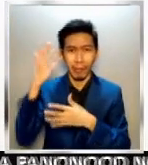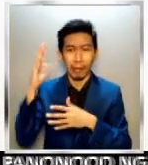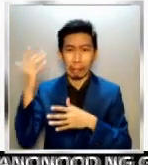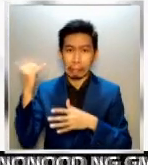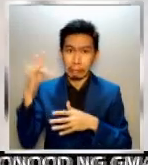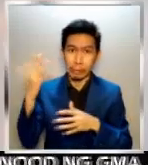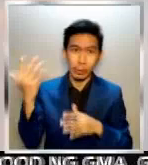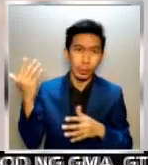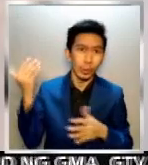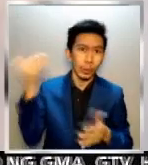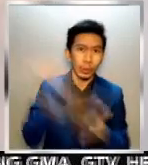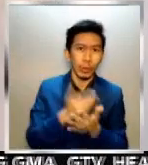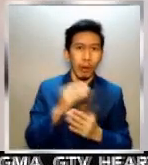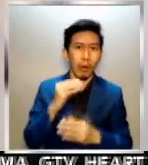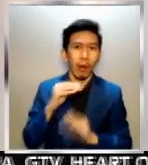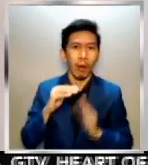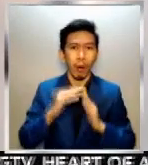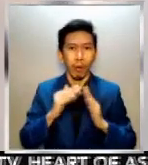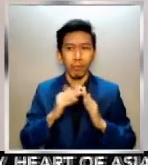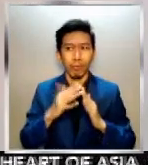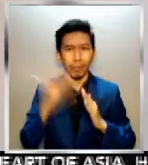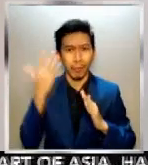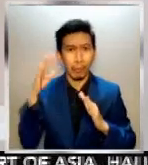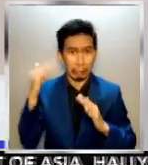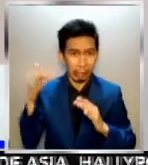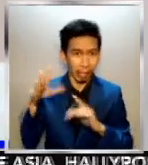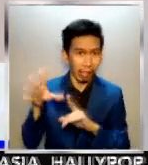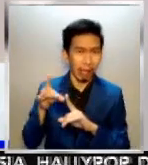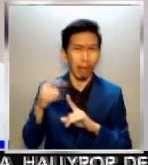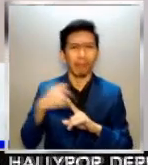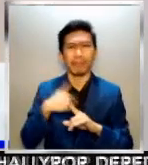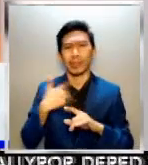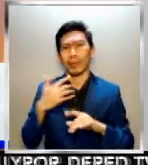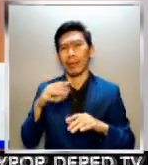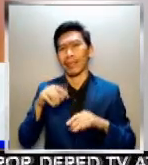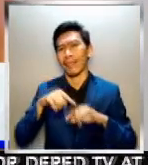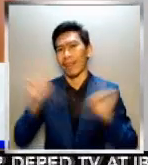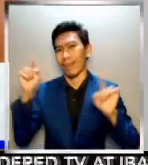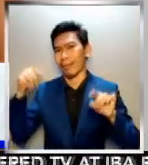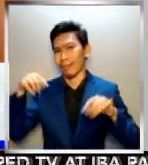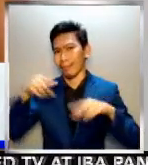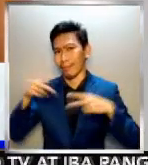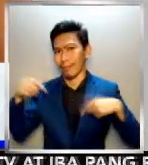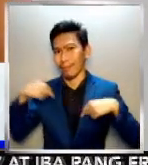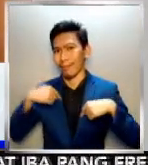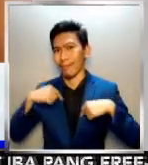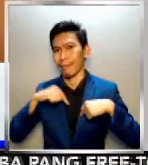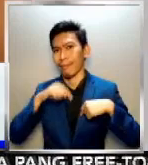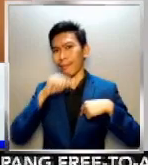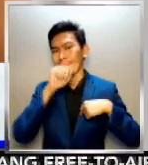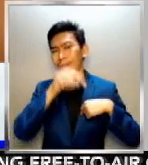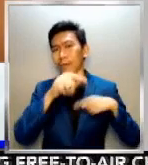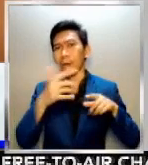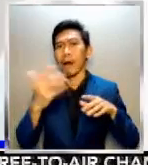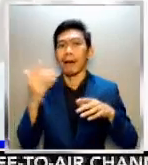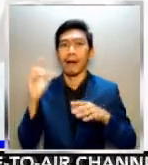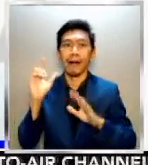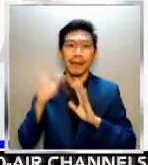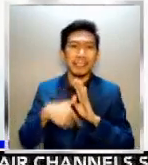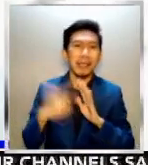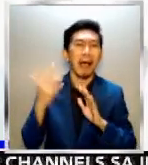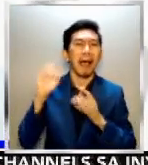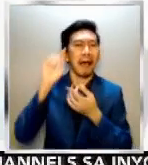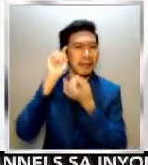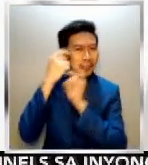sa mom ko. Pero nito lang Hunyo, biglang nagbago ang ihip ng hangin. Si Nanay Rosana kasi biglang payag ng pabakuna. Sabi